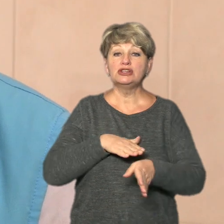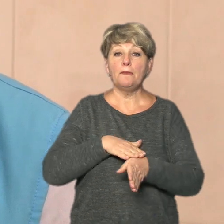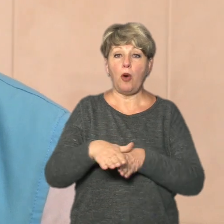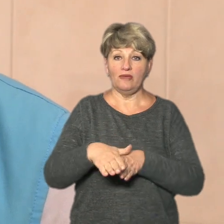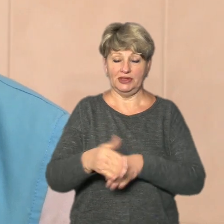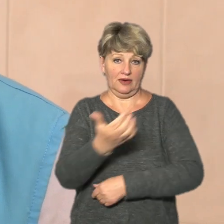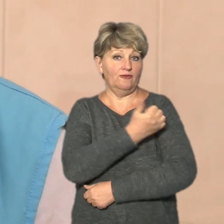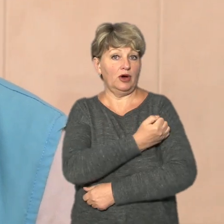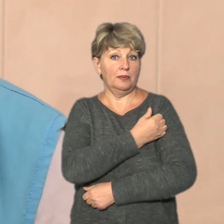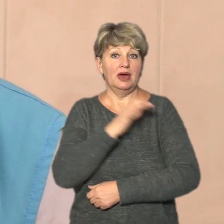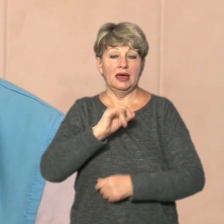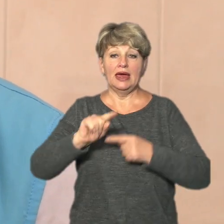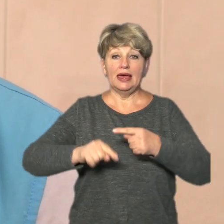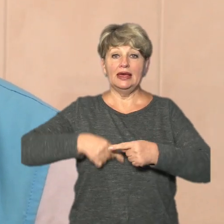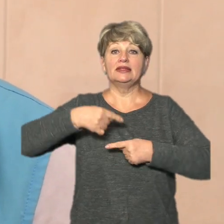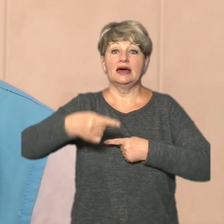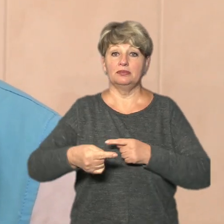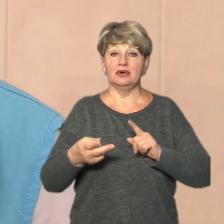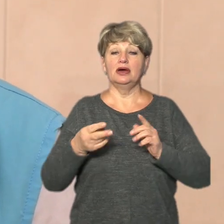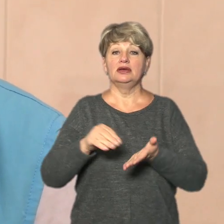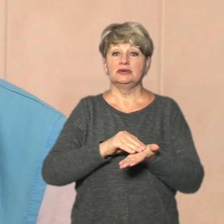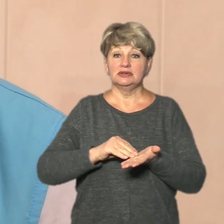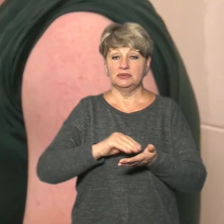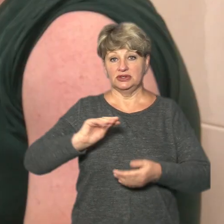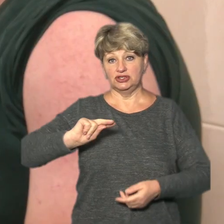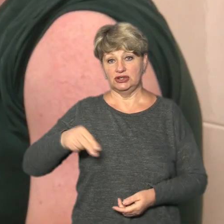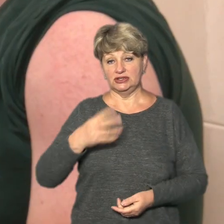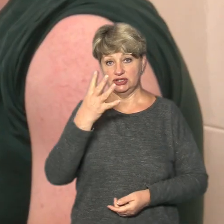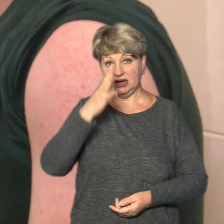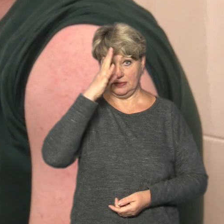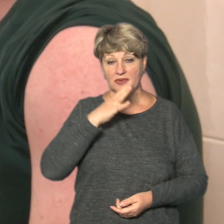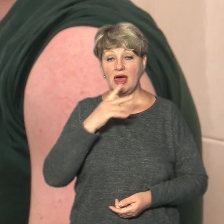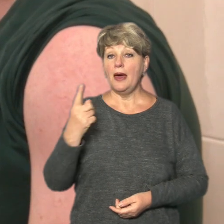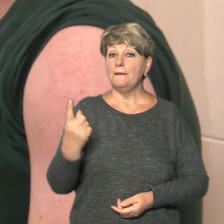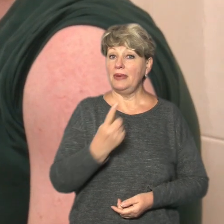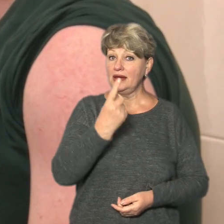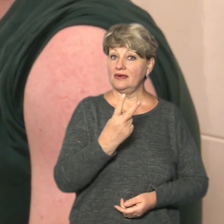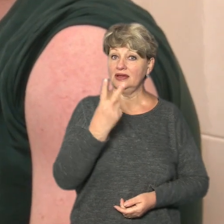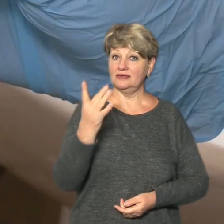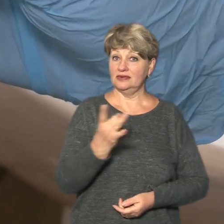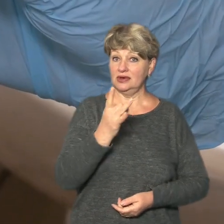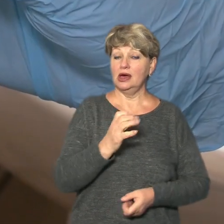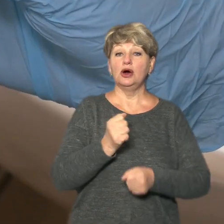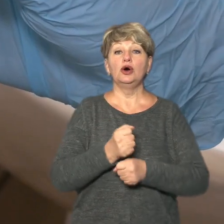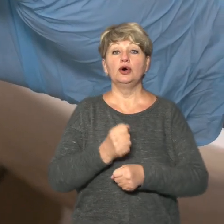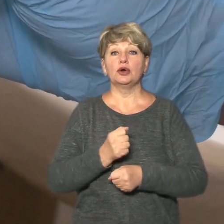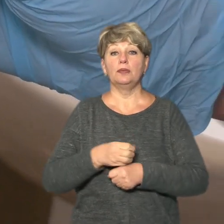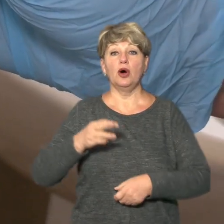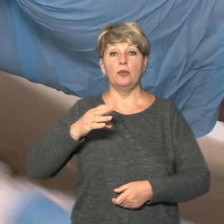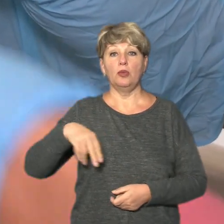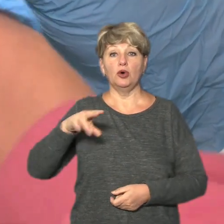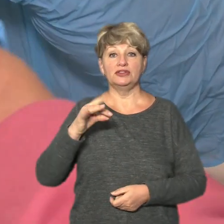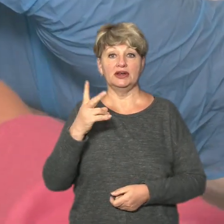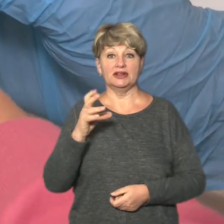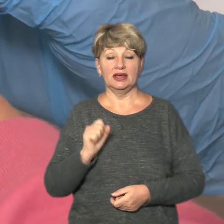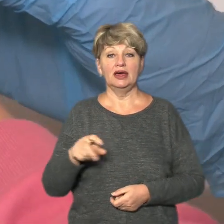і наступне щеплення через 4 місяці перші два щеплення розповідає Ярослав робив вакциною модерна для